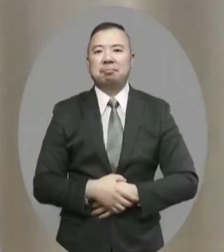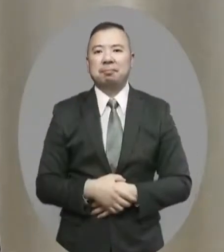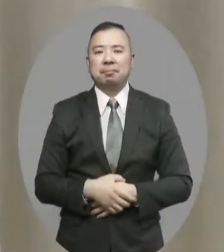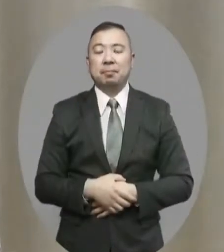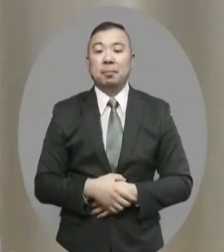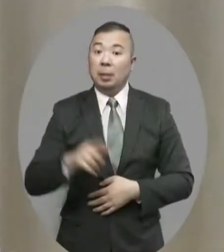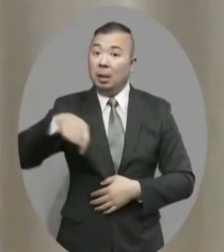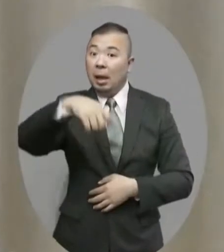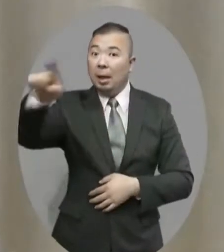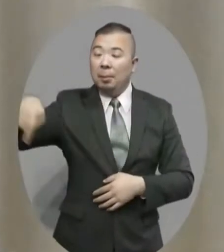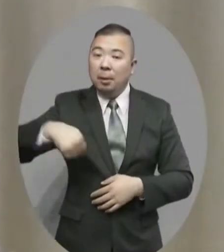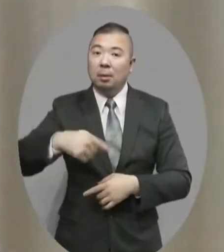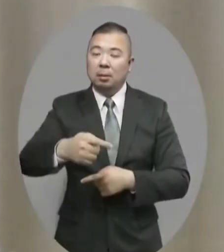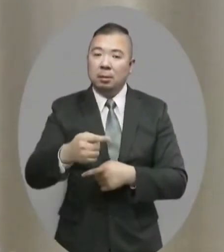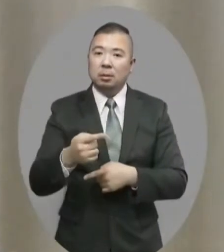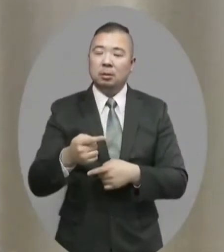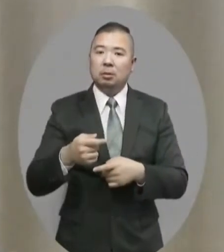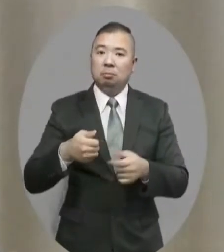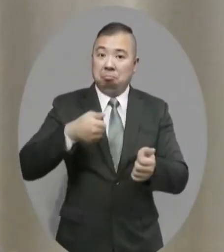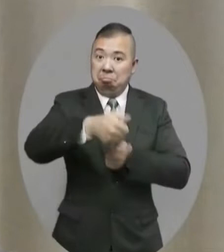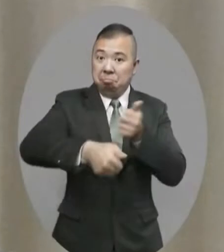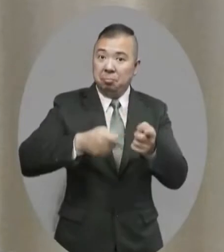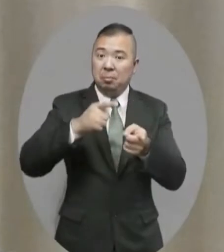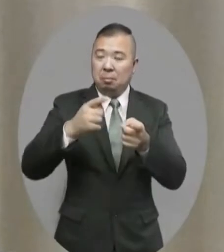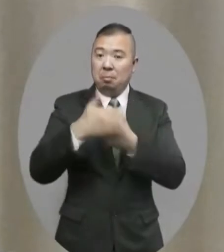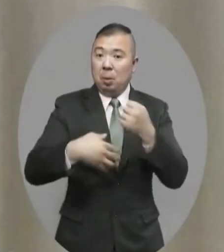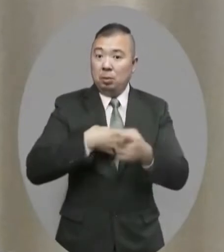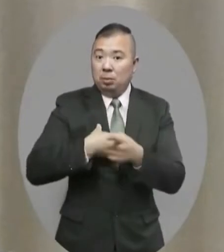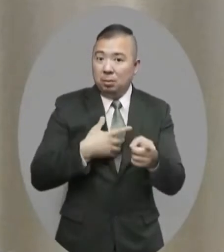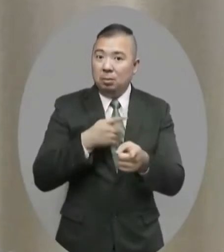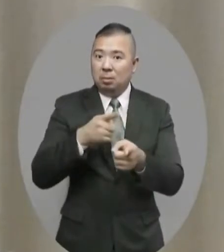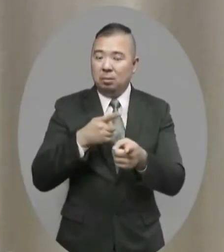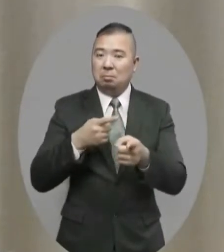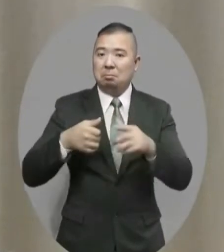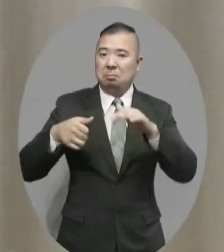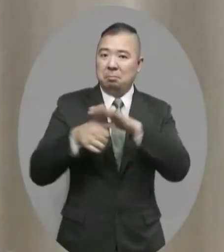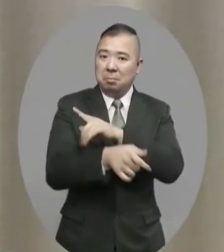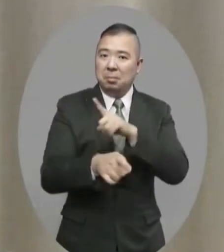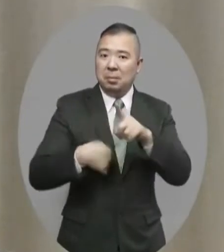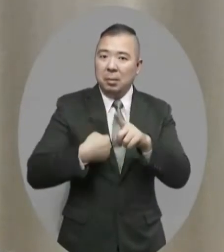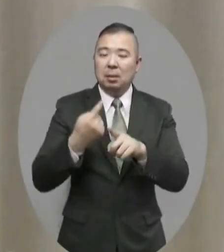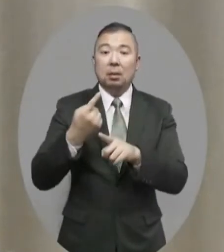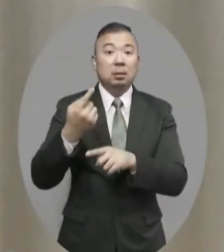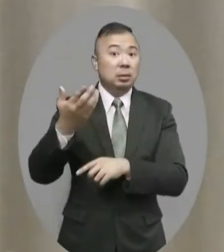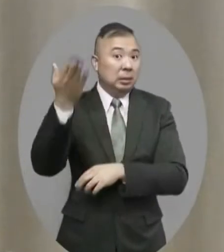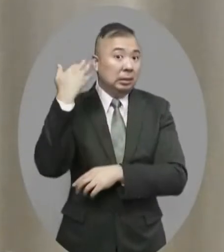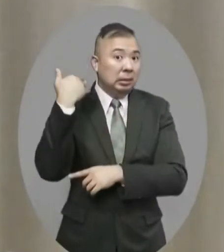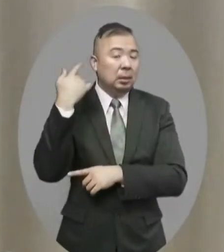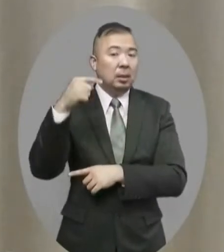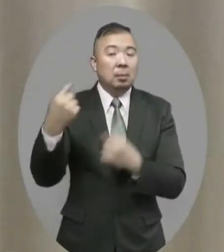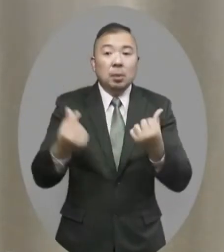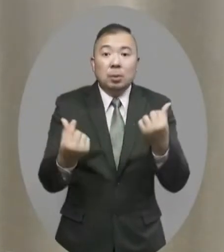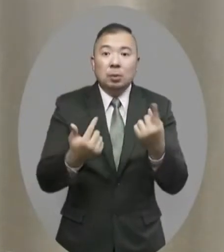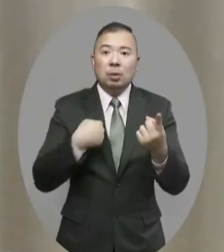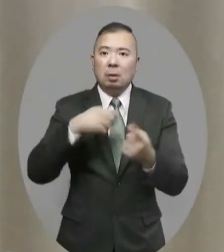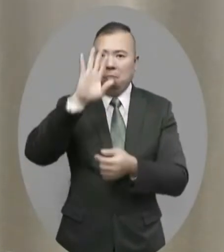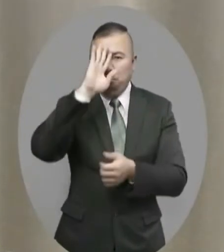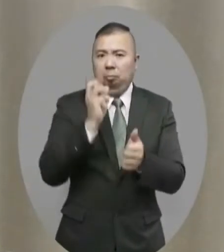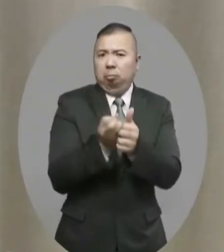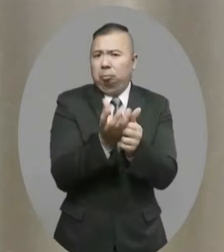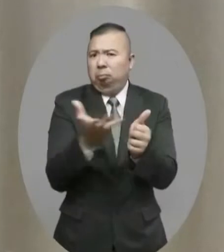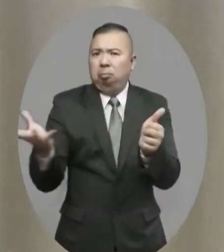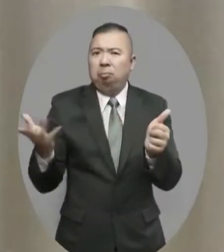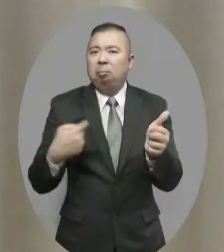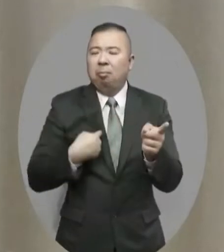这么多133万，包括哪些？那其实这之间包括第一时间点受到疫情冲击最